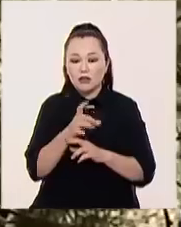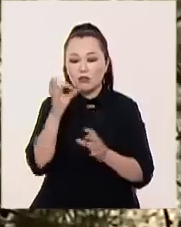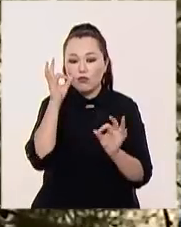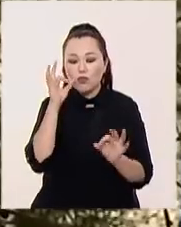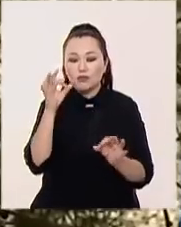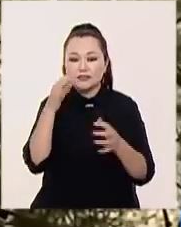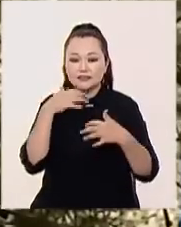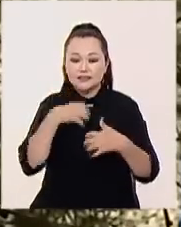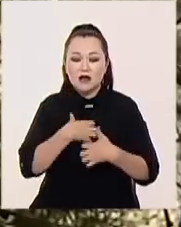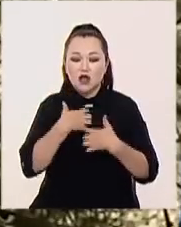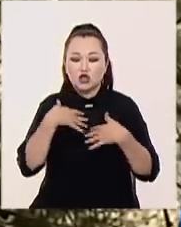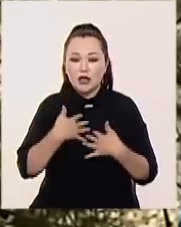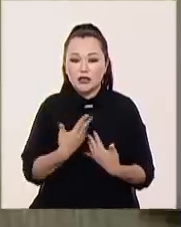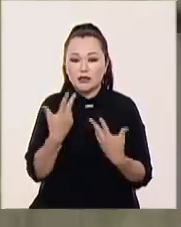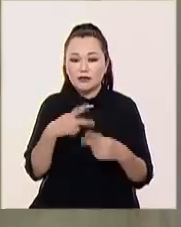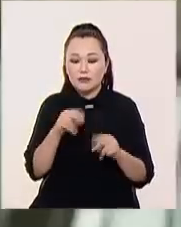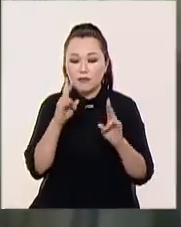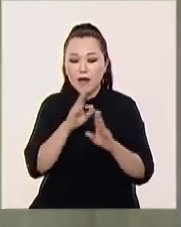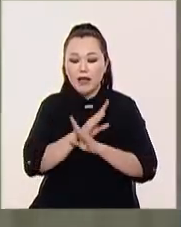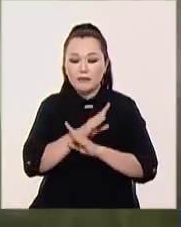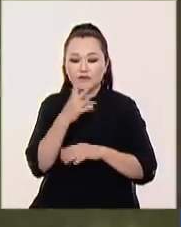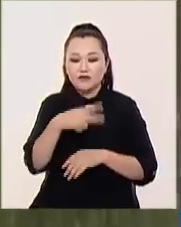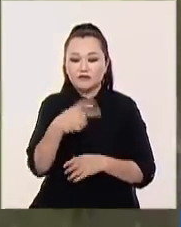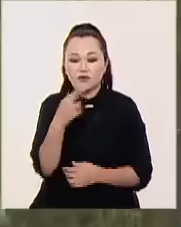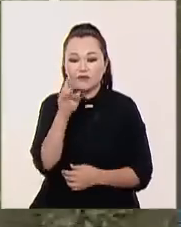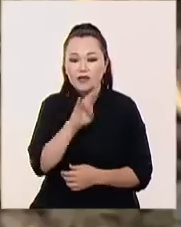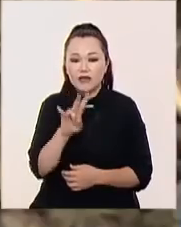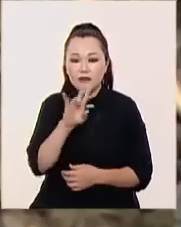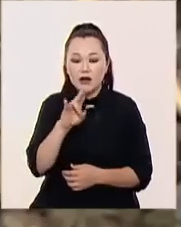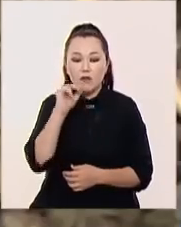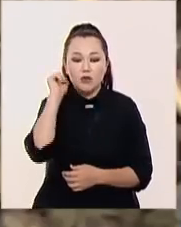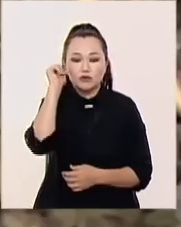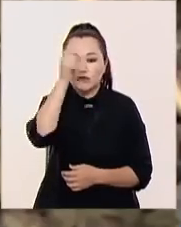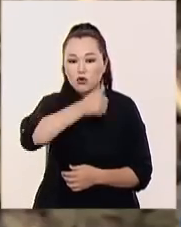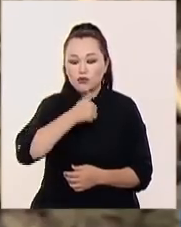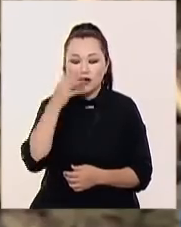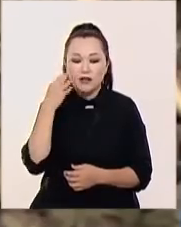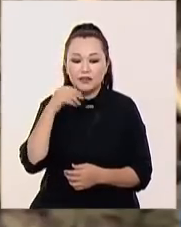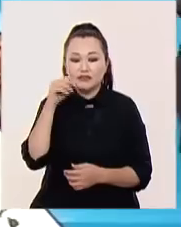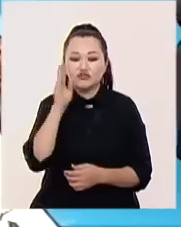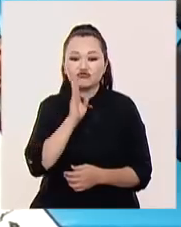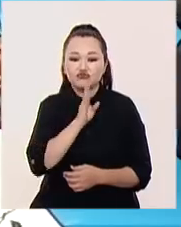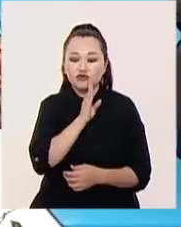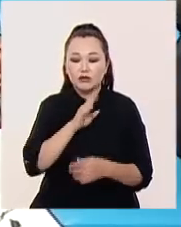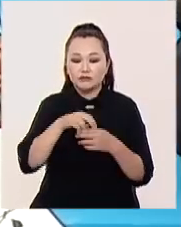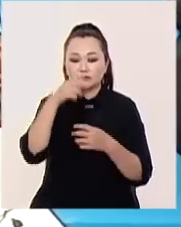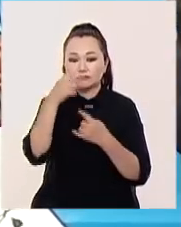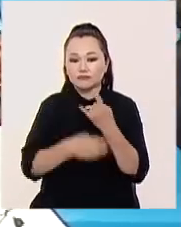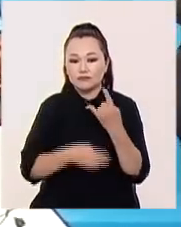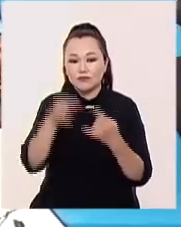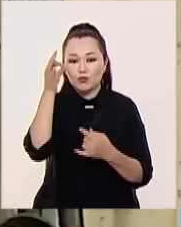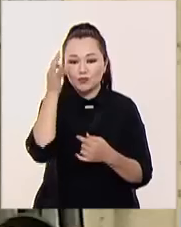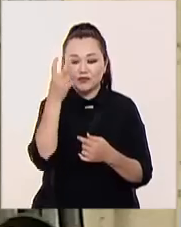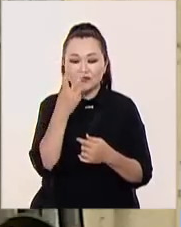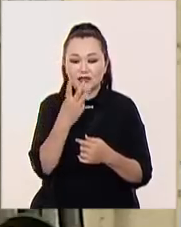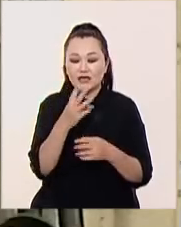страшную трагедию, где погибли дети. Это случилось 22 ноября прошлого года. Алматинка с 3 детьми выбросилась из окна 9